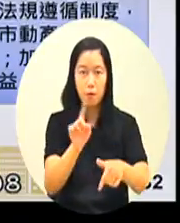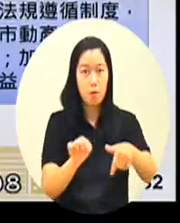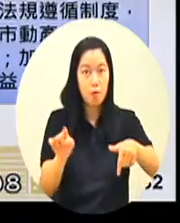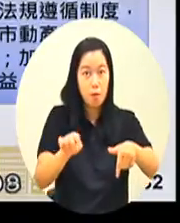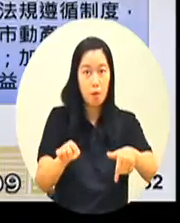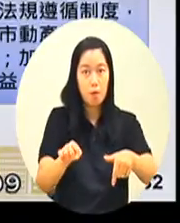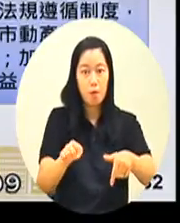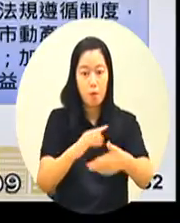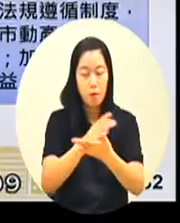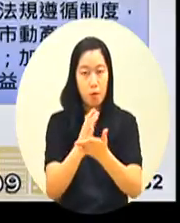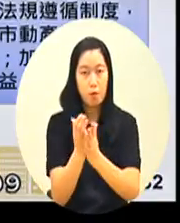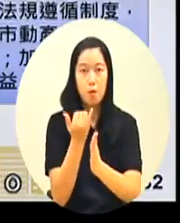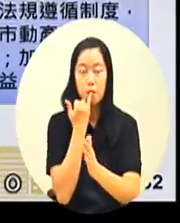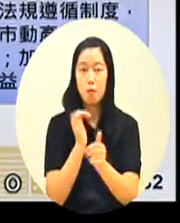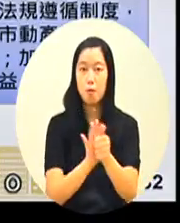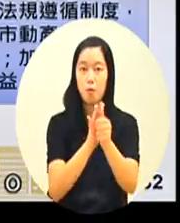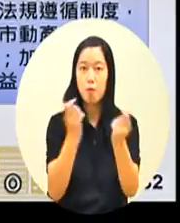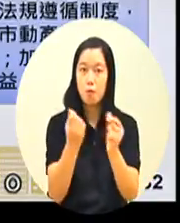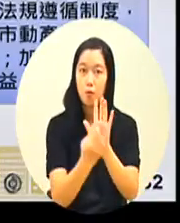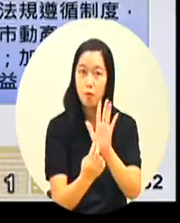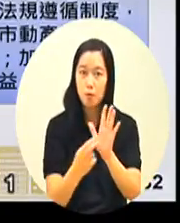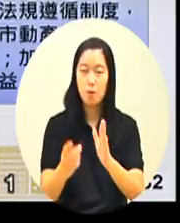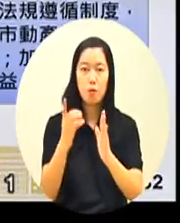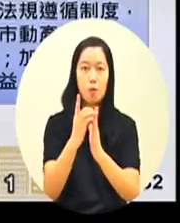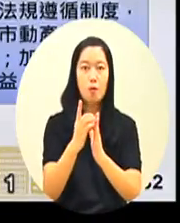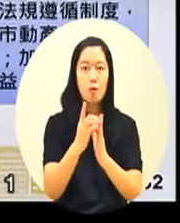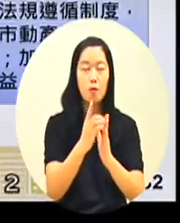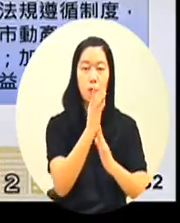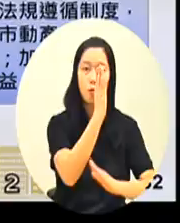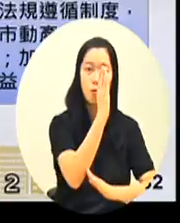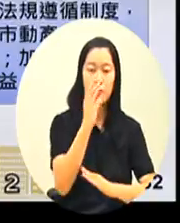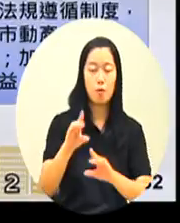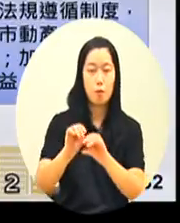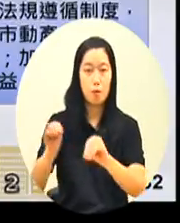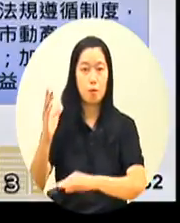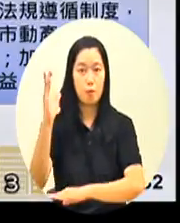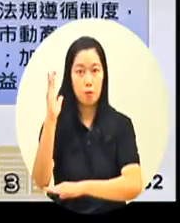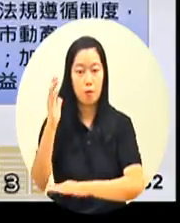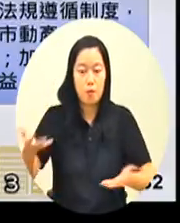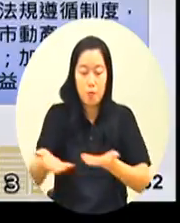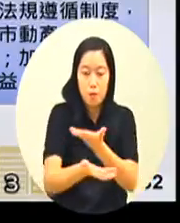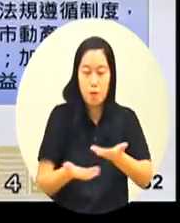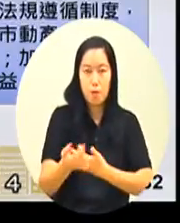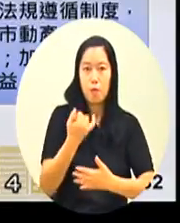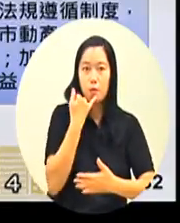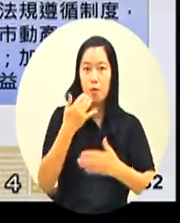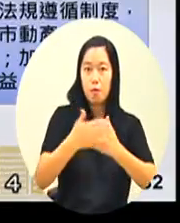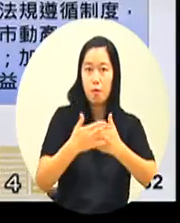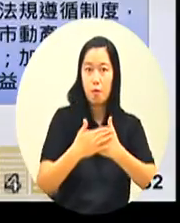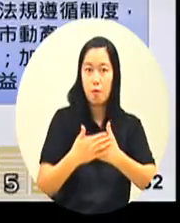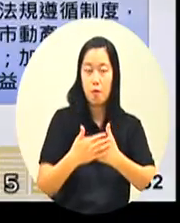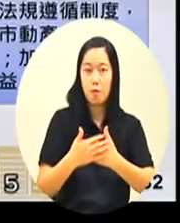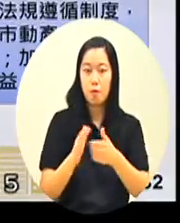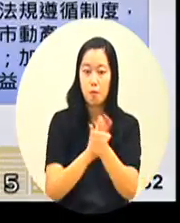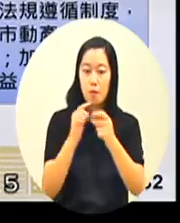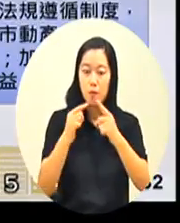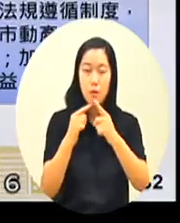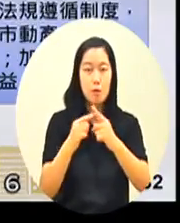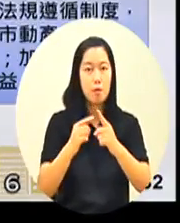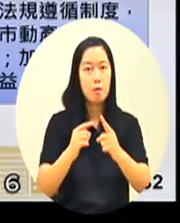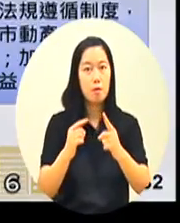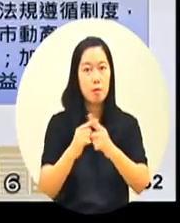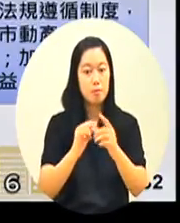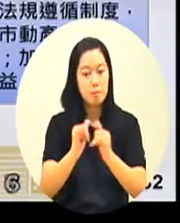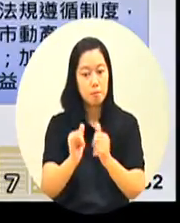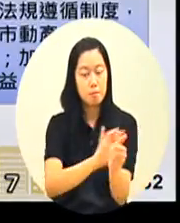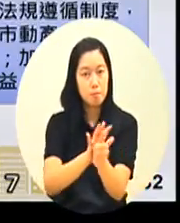动跨域，比如跟户政单位、跟地政单位的交流，来提升整体为民服务的品质。